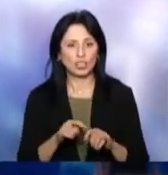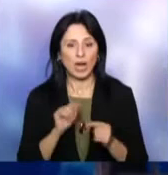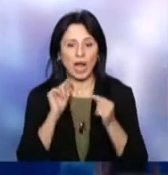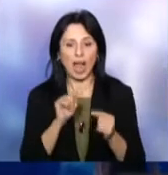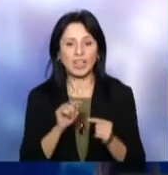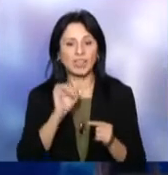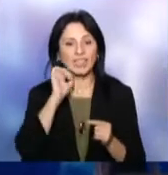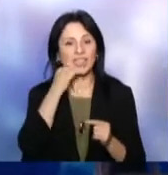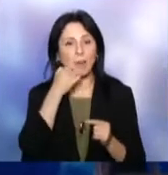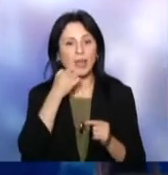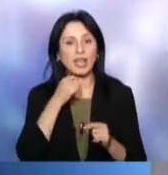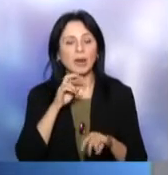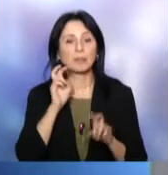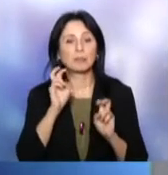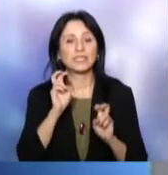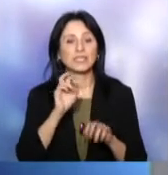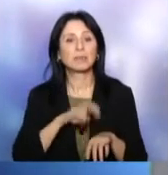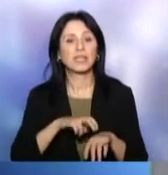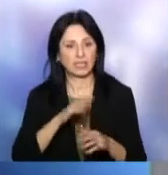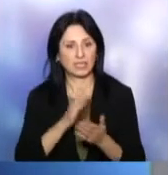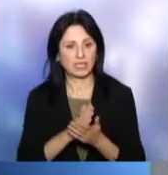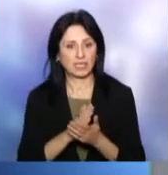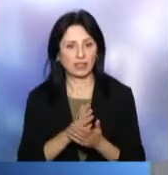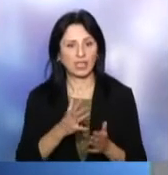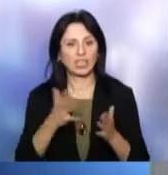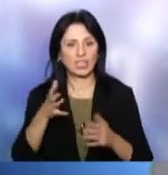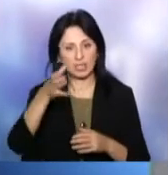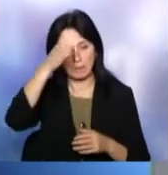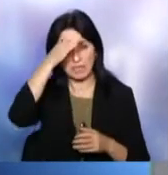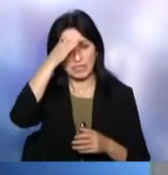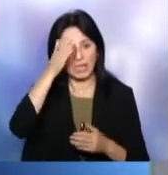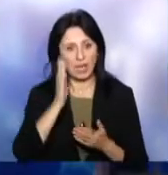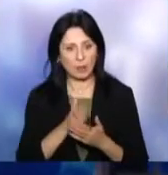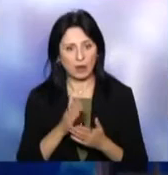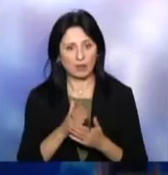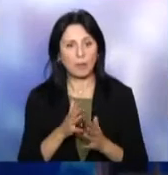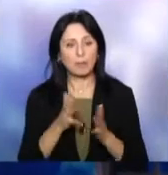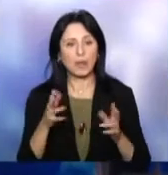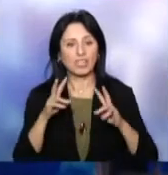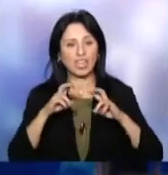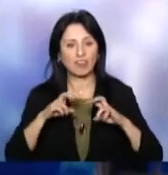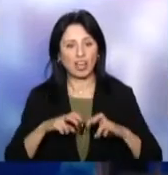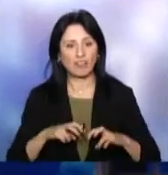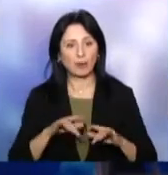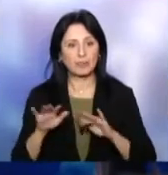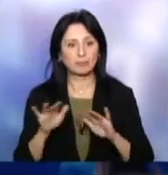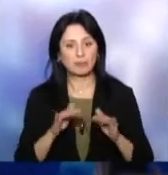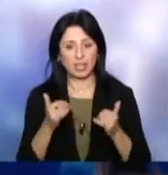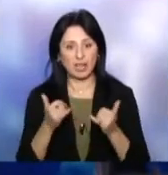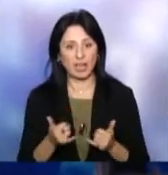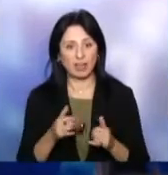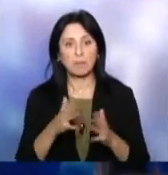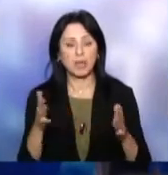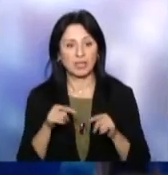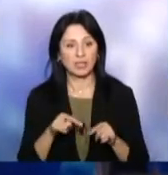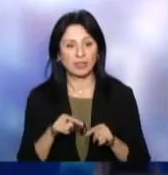ანტიდაბერების მედიცინაც არსებობს, რომელიც არის დიდი მეცნიერება. ყველაზე მეტი კვლევები მიმდინარეობს აქ, მით